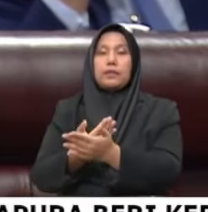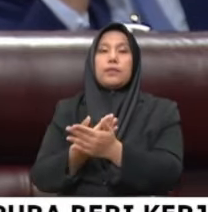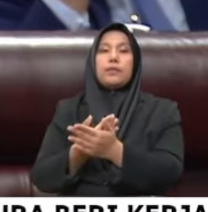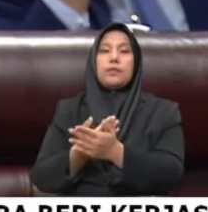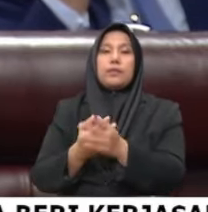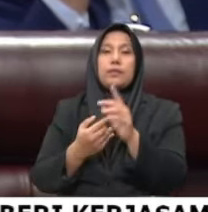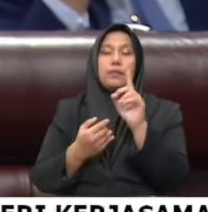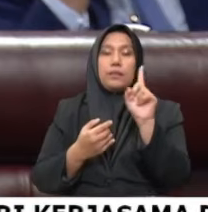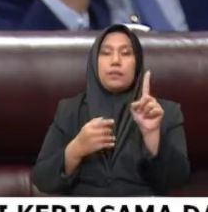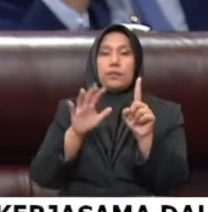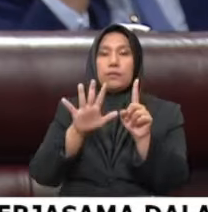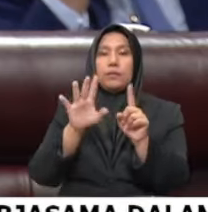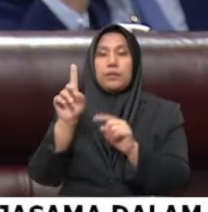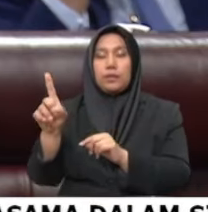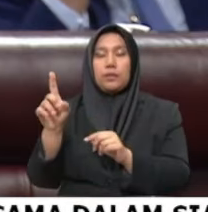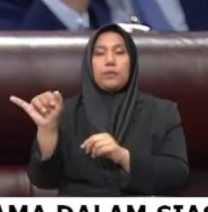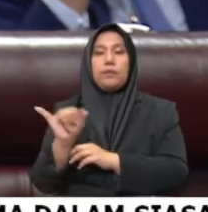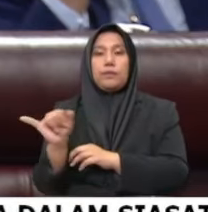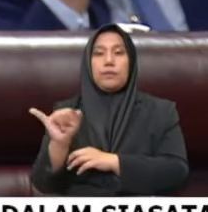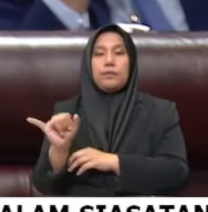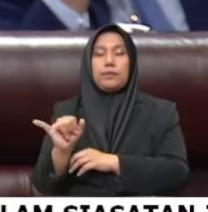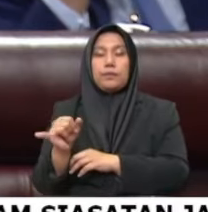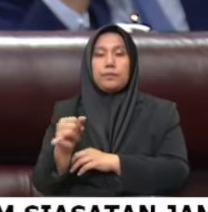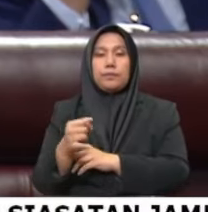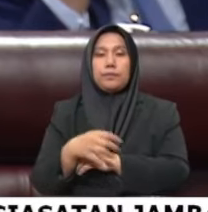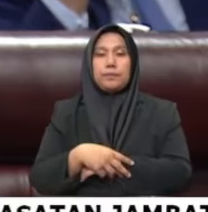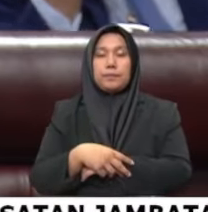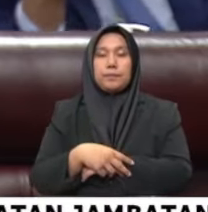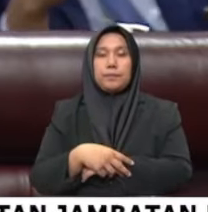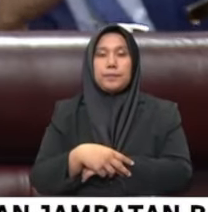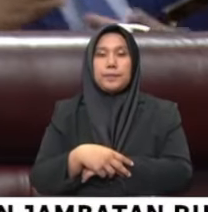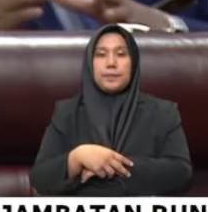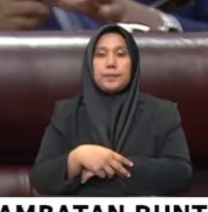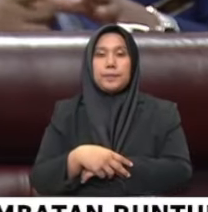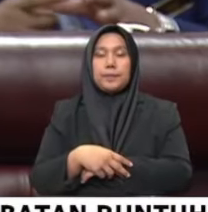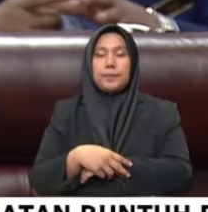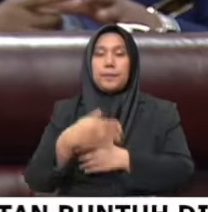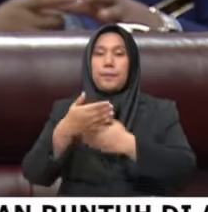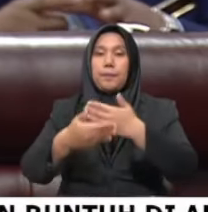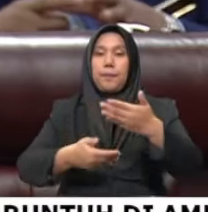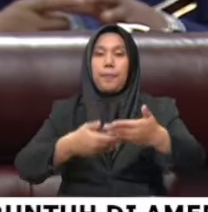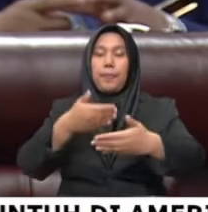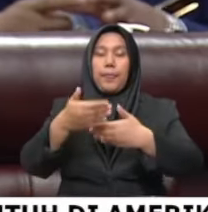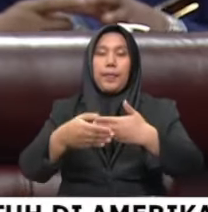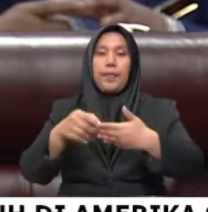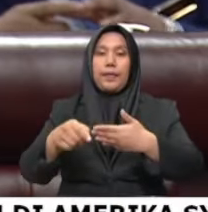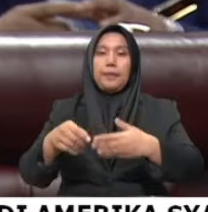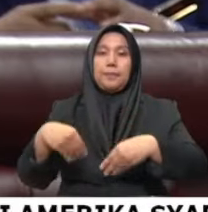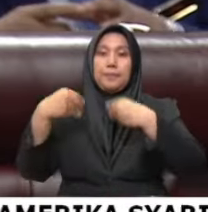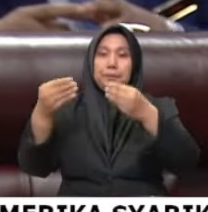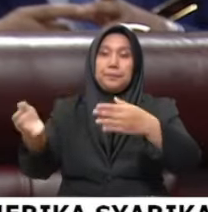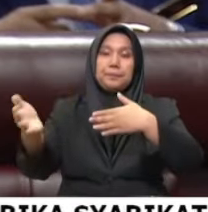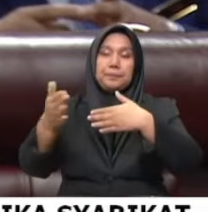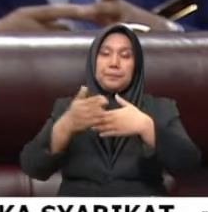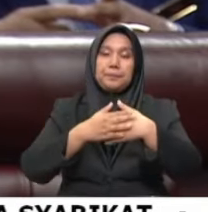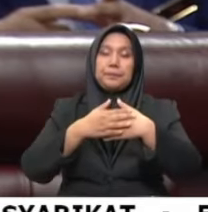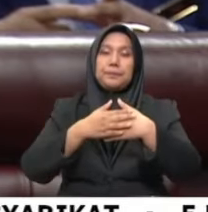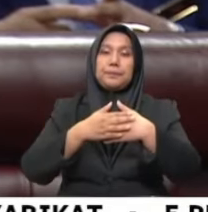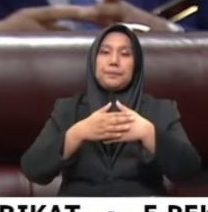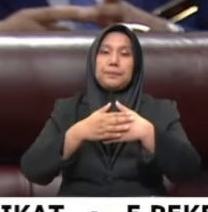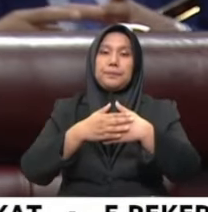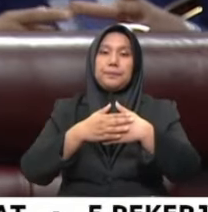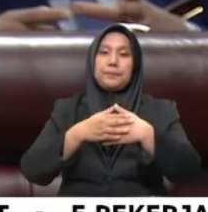151 yang sama. Sehubungan itu, bagi membolehkan proses serah balik itu